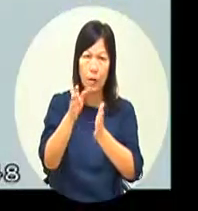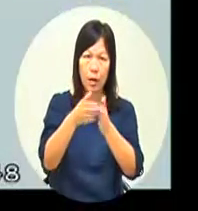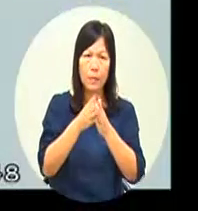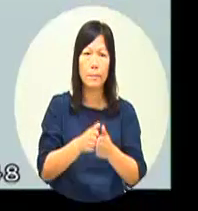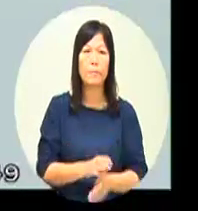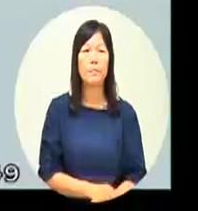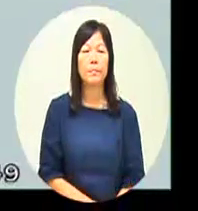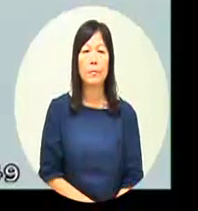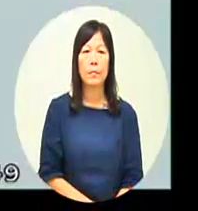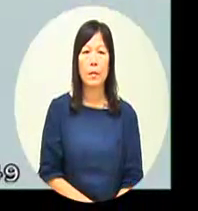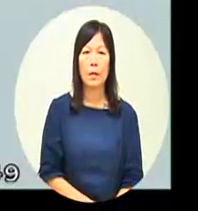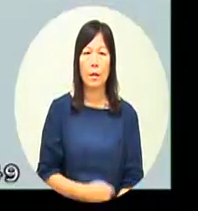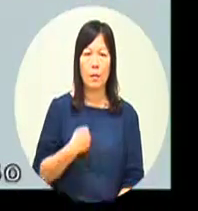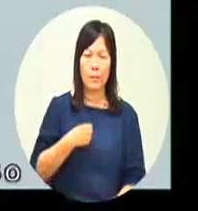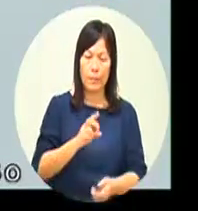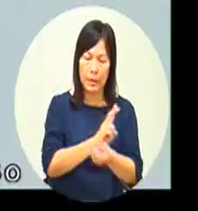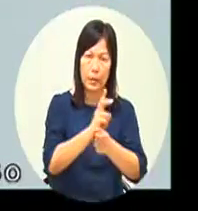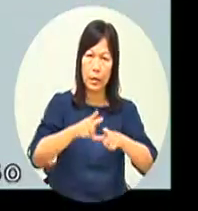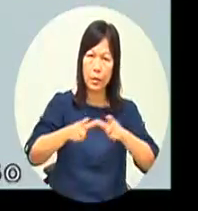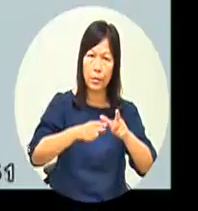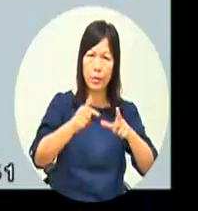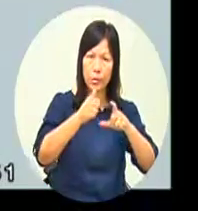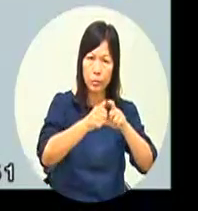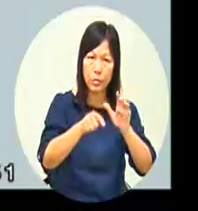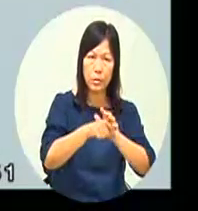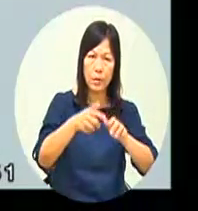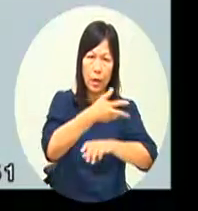由本市林园区西洲段